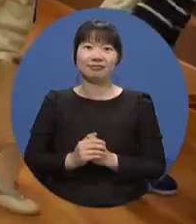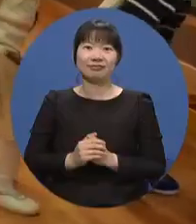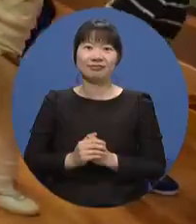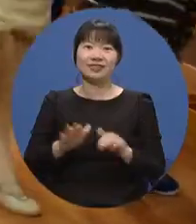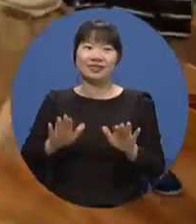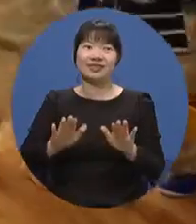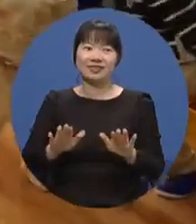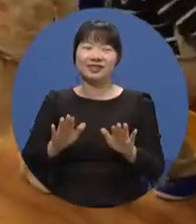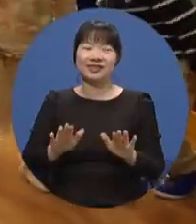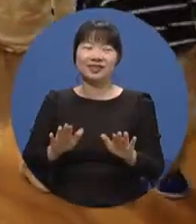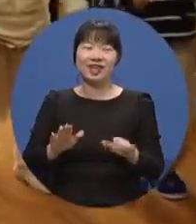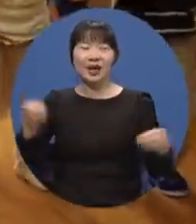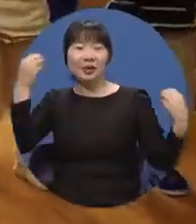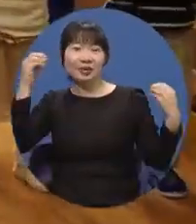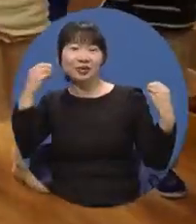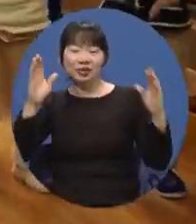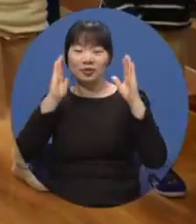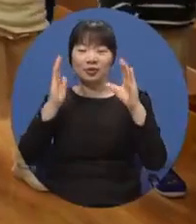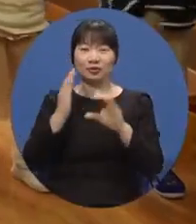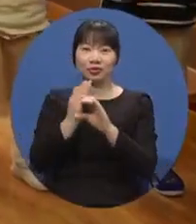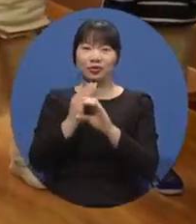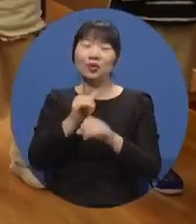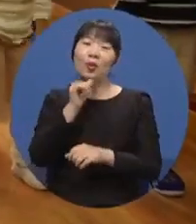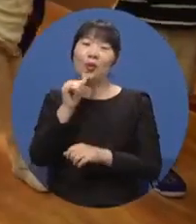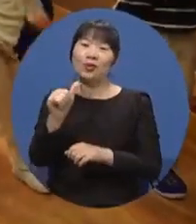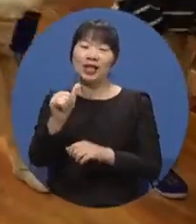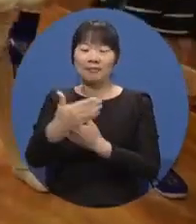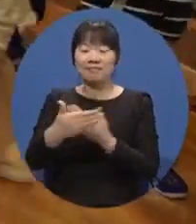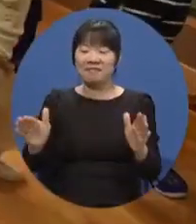한창 율동 수업이 진행 중인 5세 반 교실.